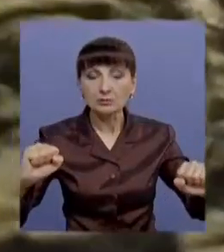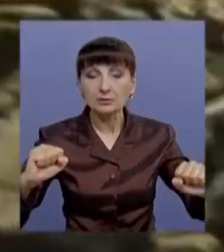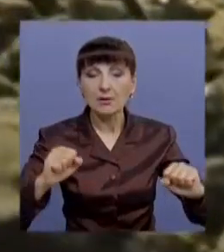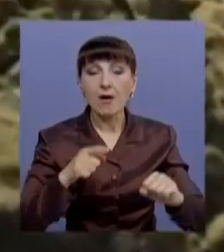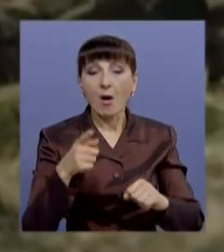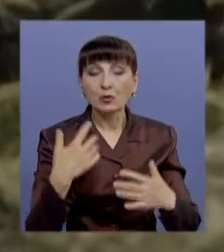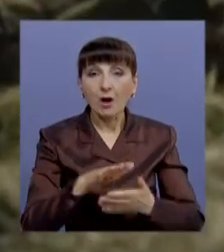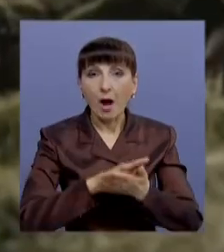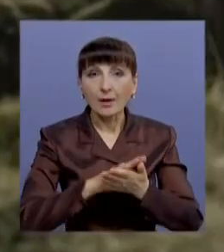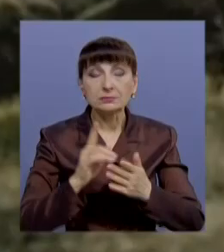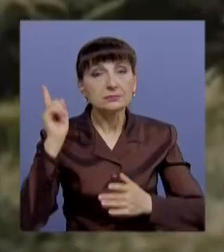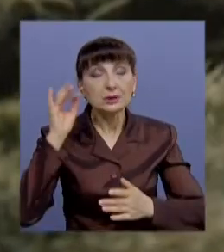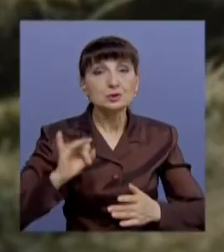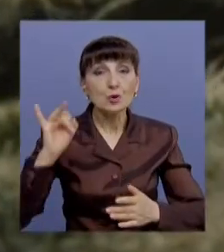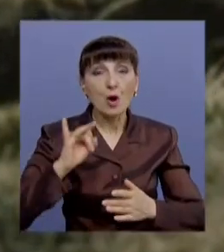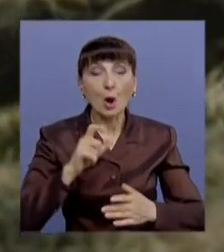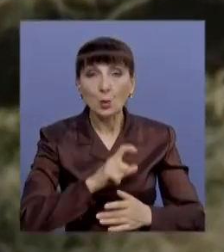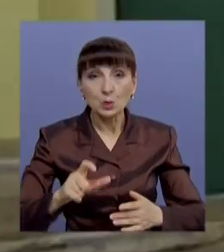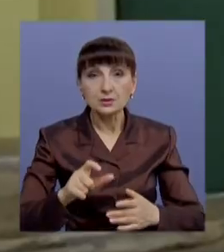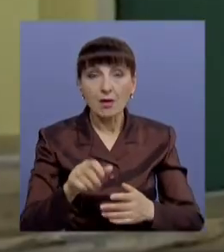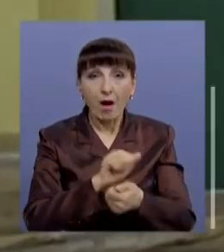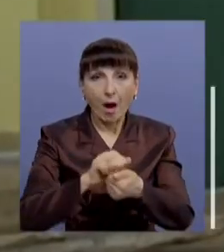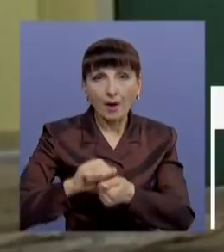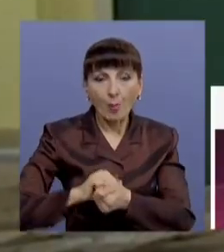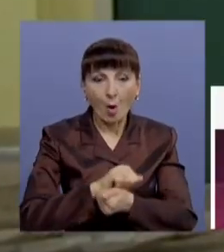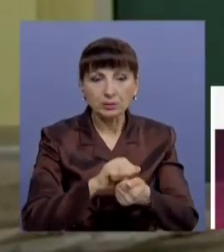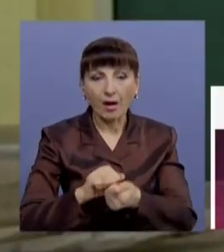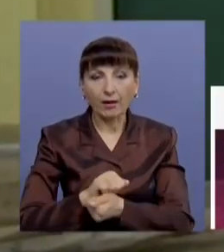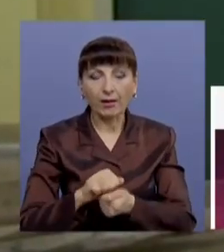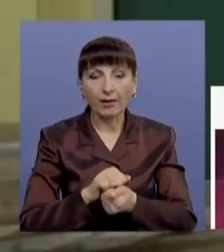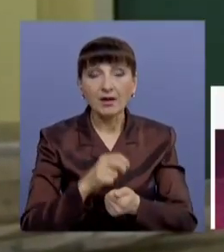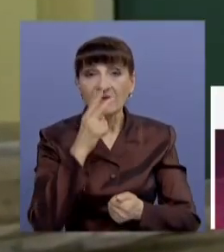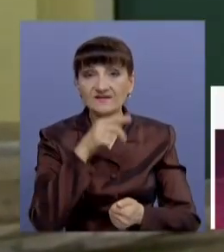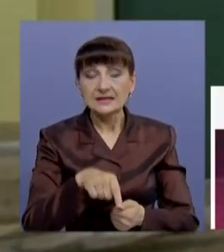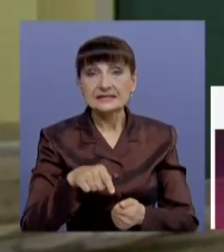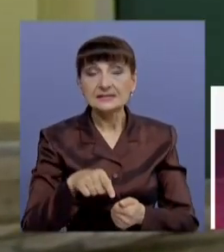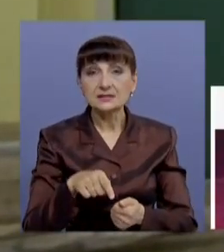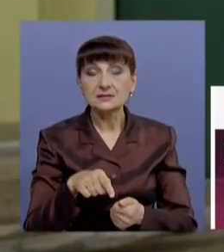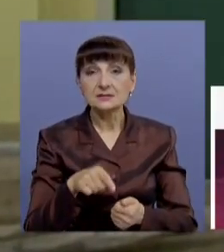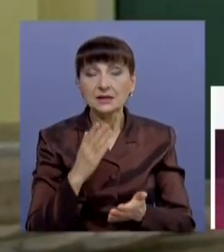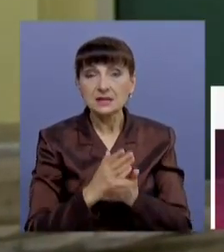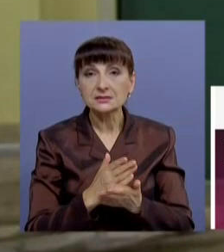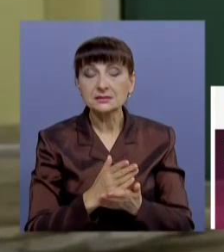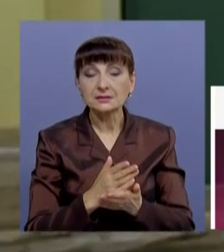предположительно, обработали доисторические люди. Здесь вот видно вот следы